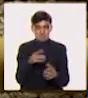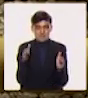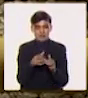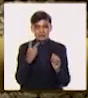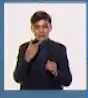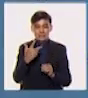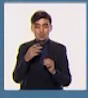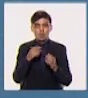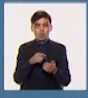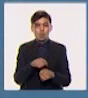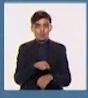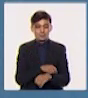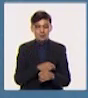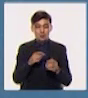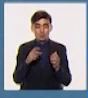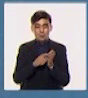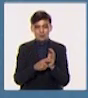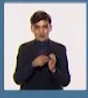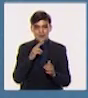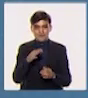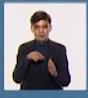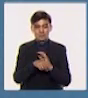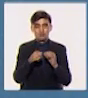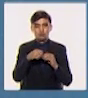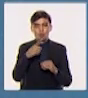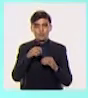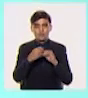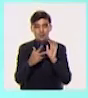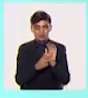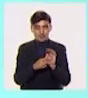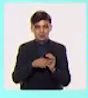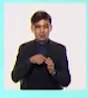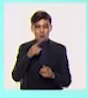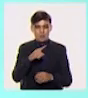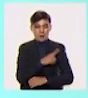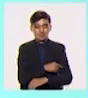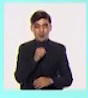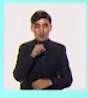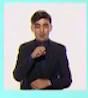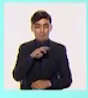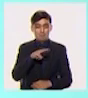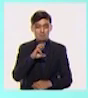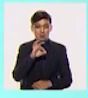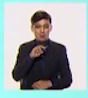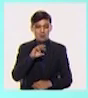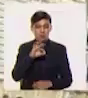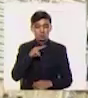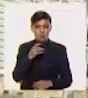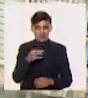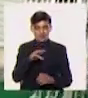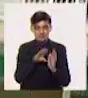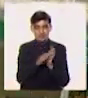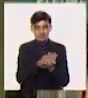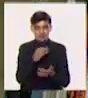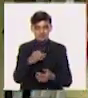үш бөлмелі пәтерде. Нөмір 18-ші қалалық емхананың амбулаториясы орналасқан. 20 жылдан бері Әуезов ауданы әкімдігі мен